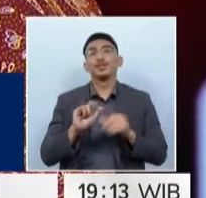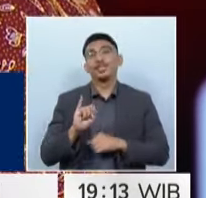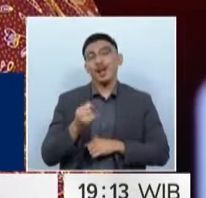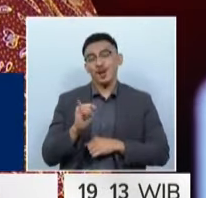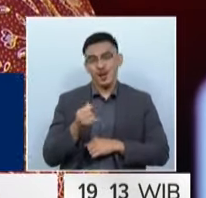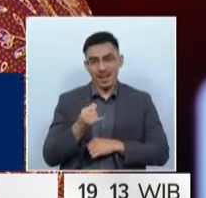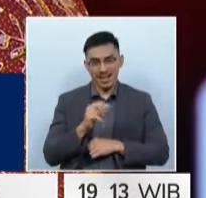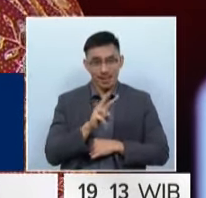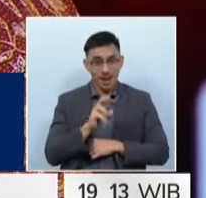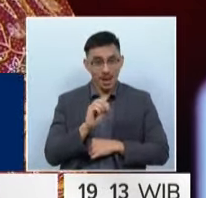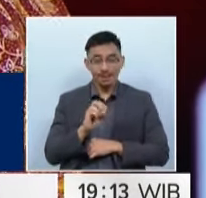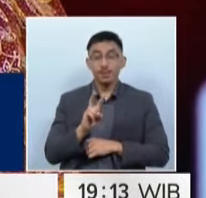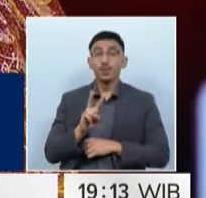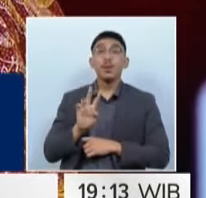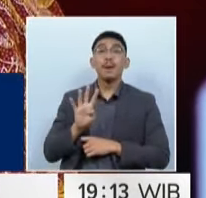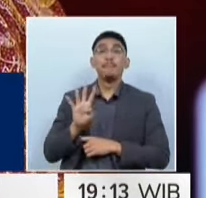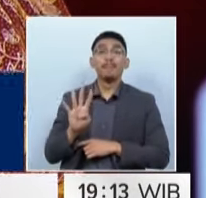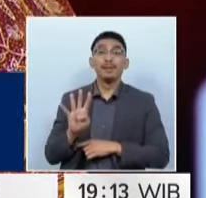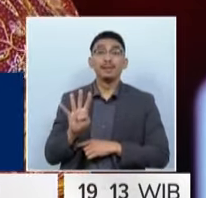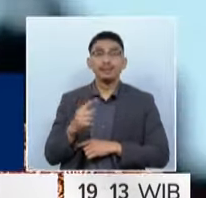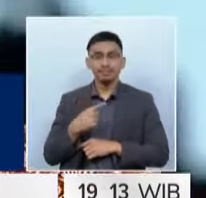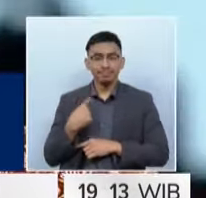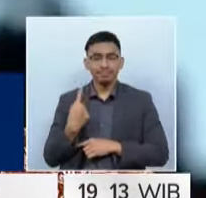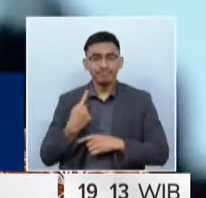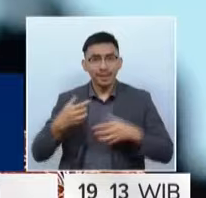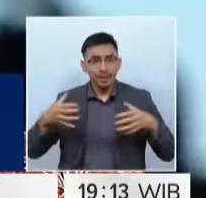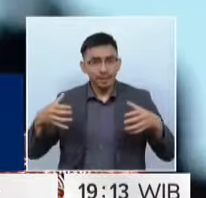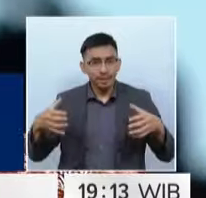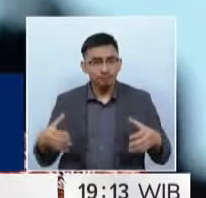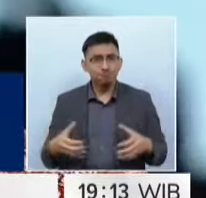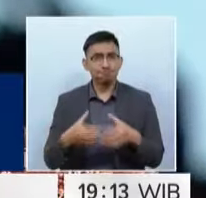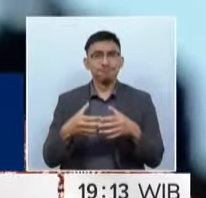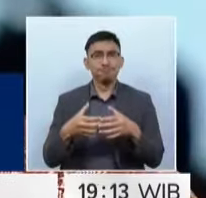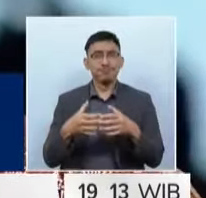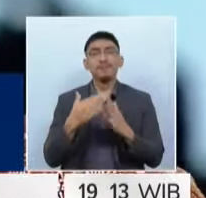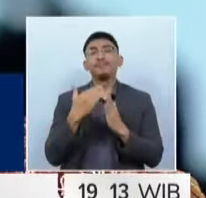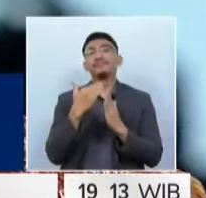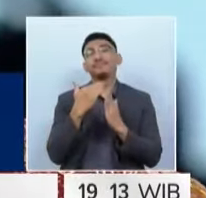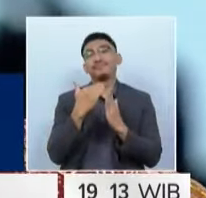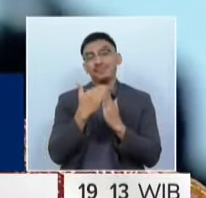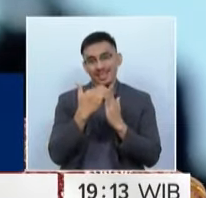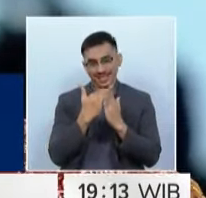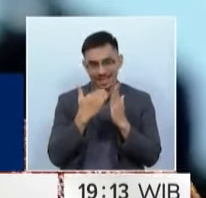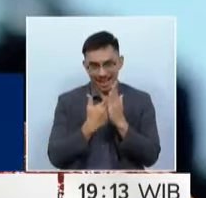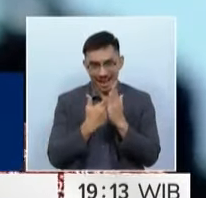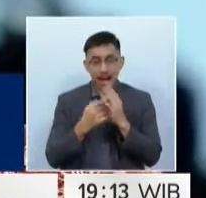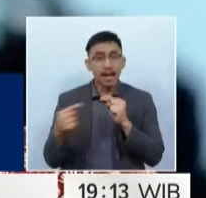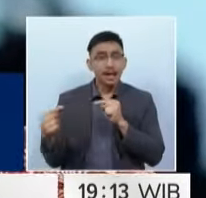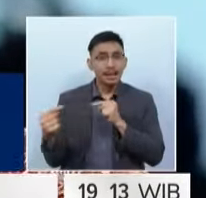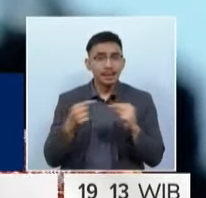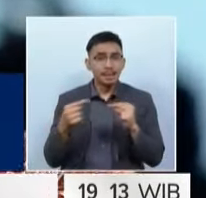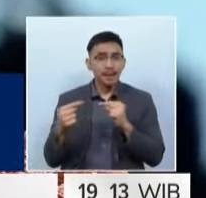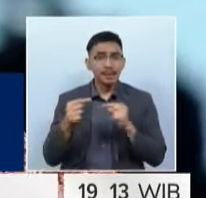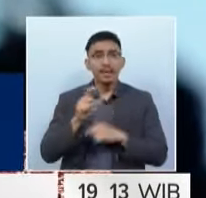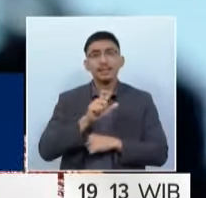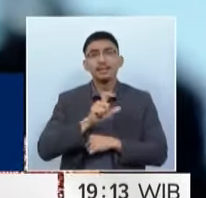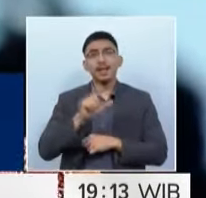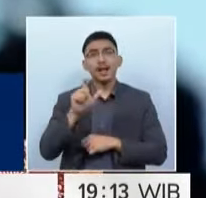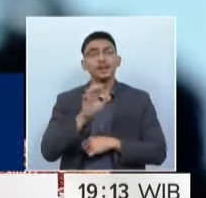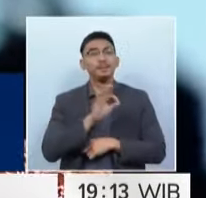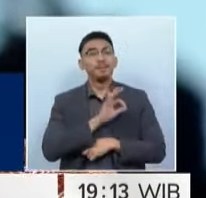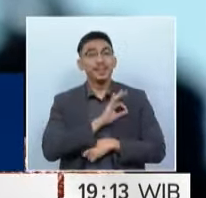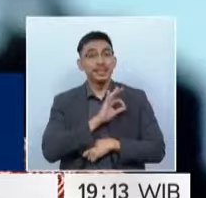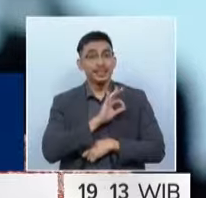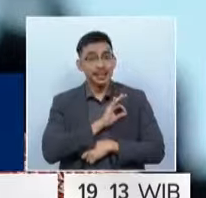2024 kita dapat bersama-sama hadir dalam acara debat calon presiden